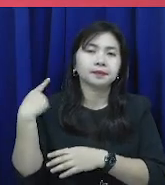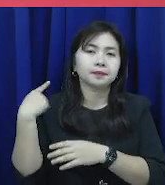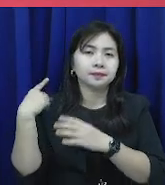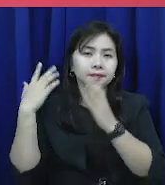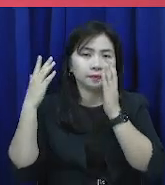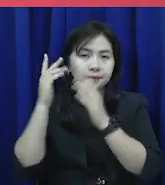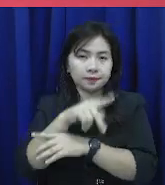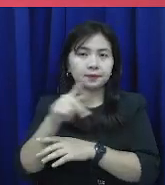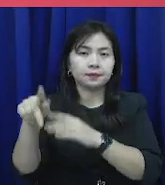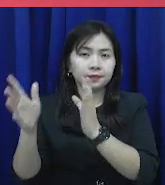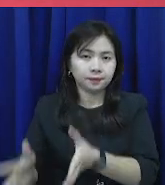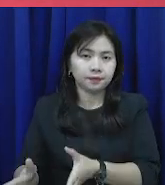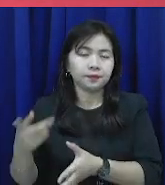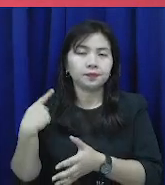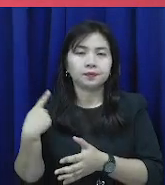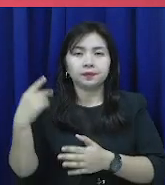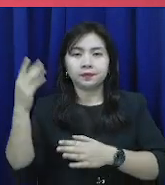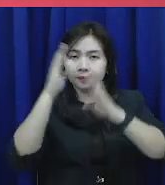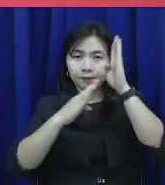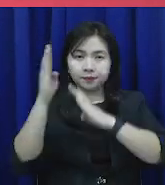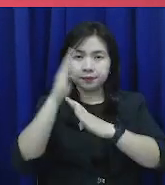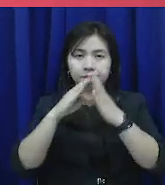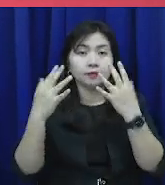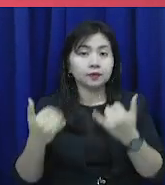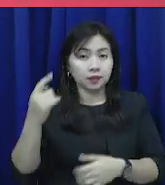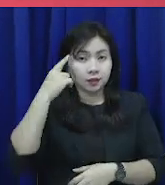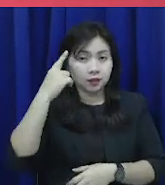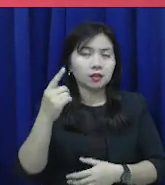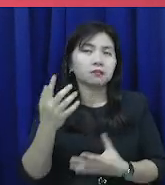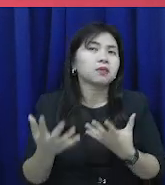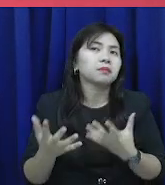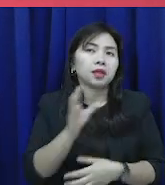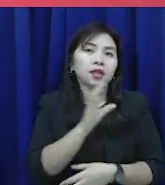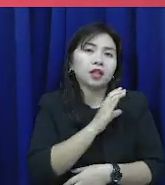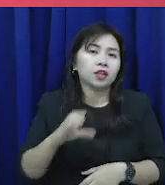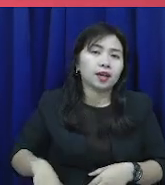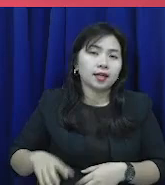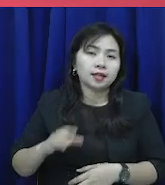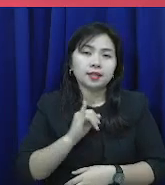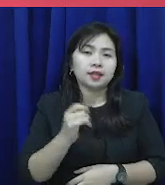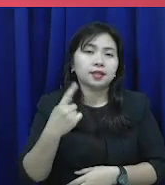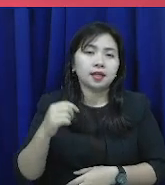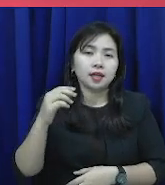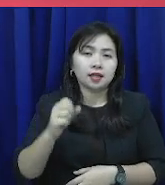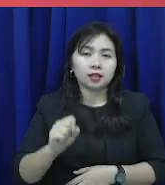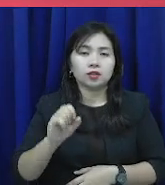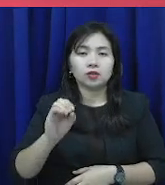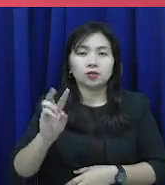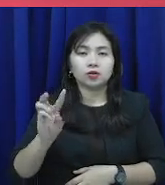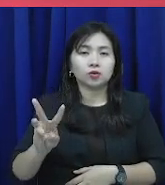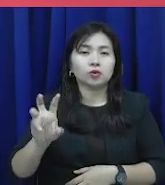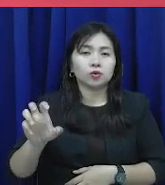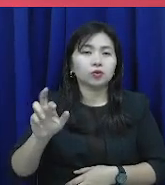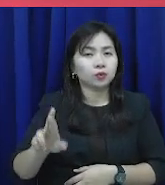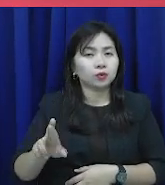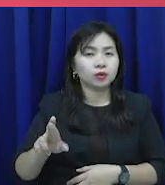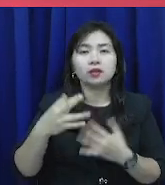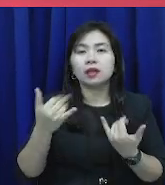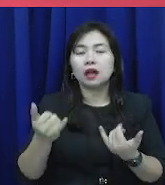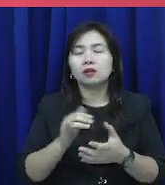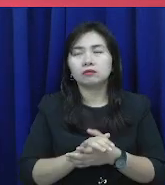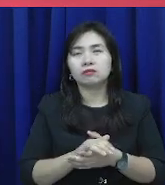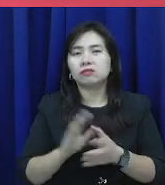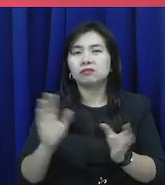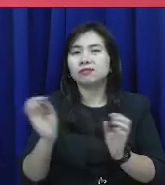you see considering Christ as the S of the seed ay wala pong problema mga kapatid you see